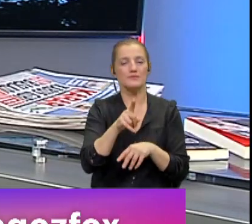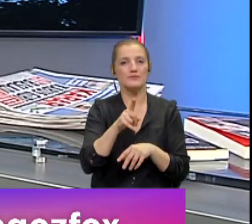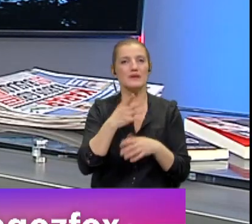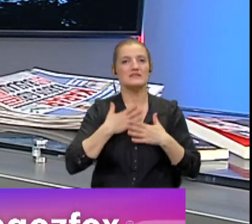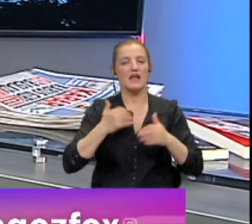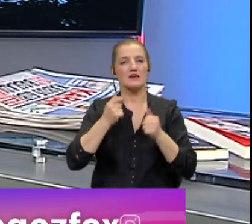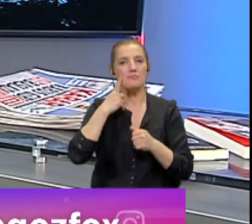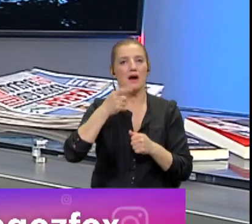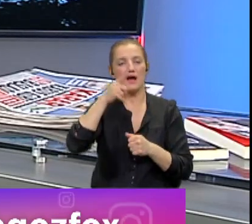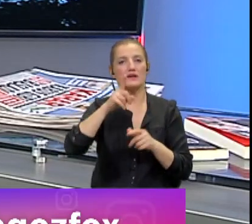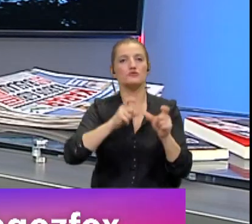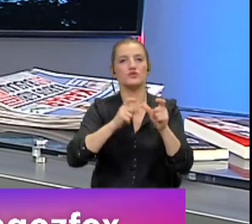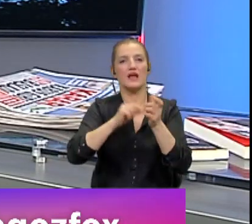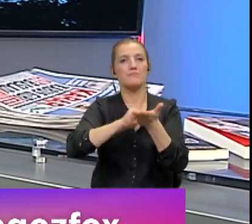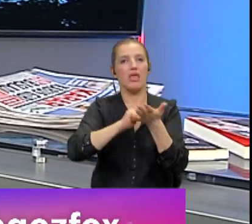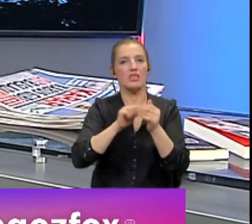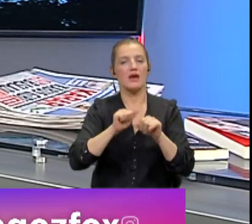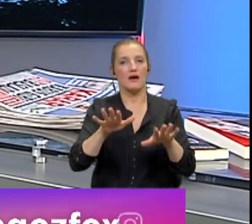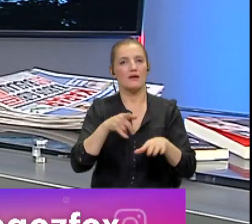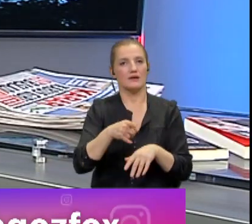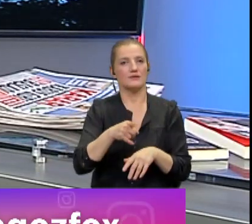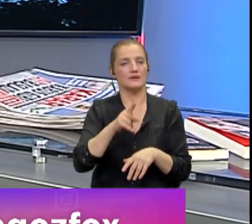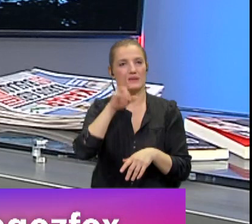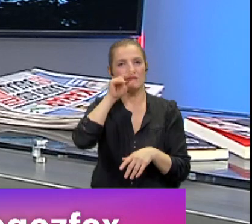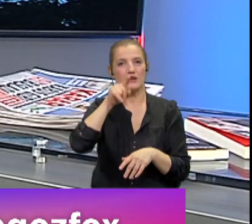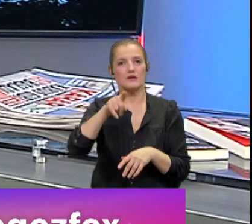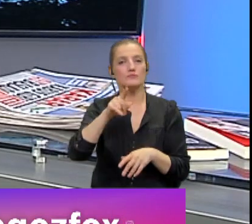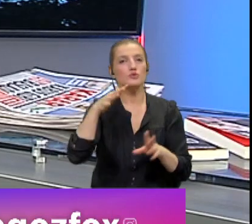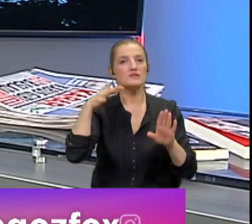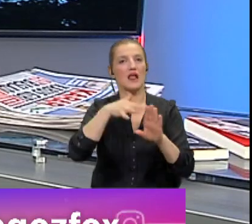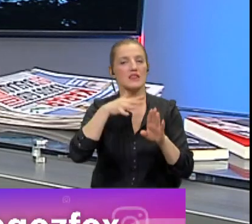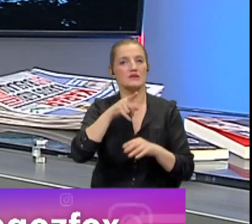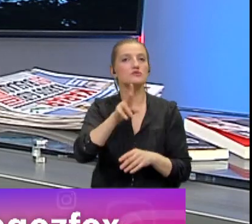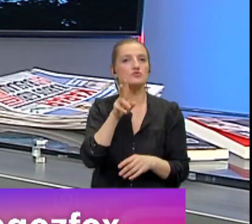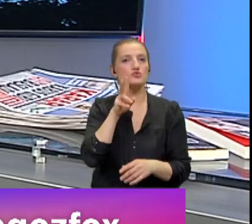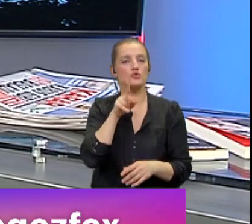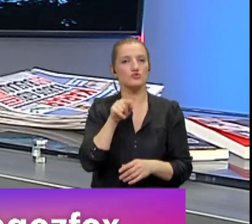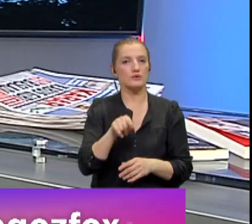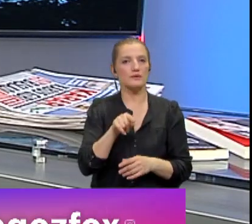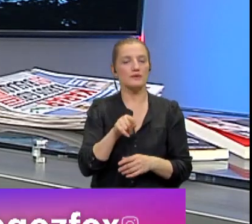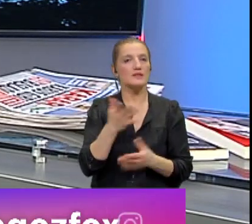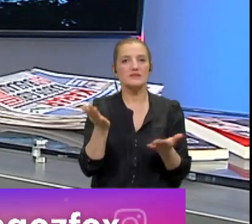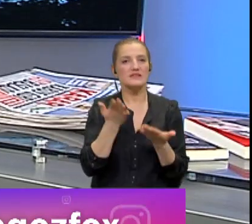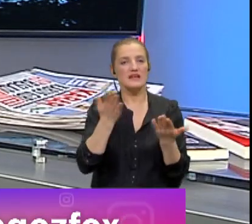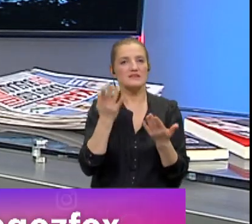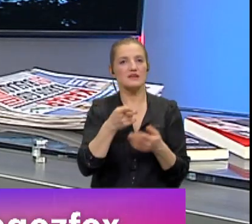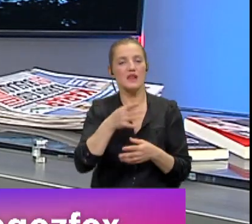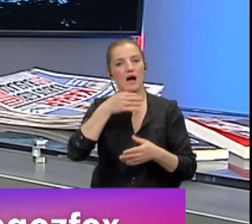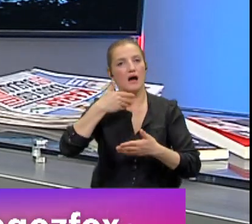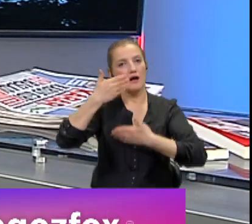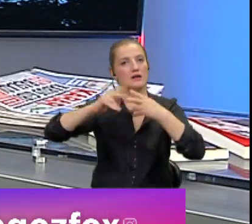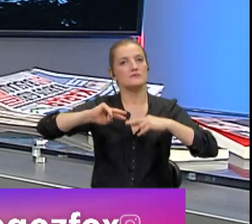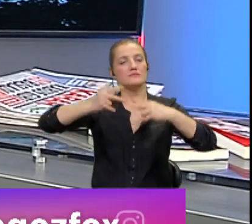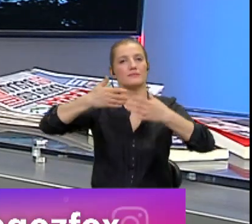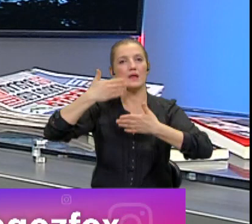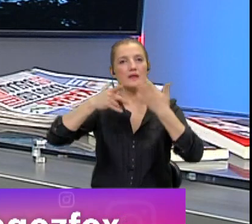sağlık bakanı Fahrettin koca sosyal medya üzerinden bu saldırının sonucunu nasıl aktardı